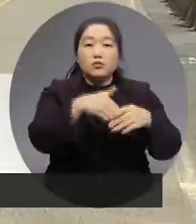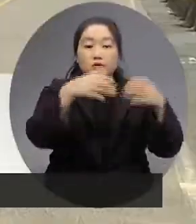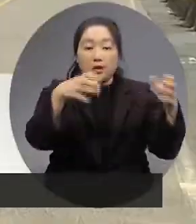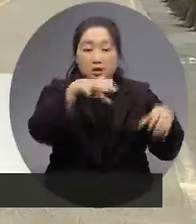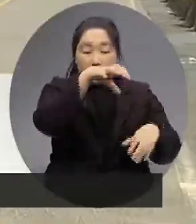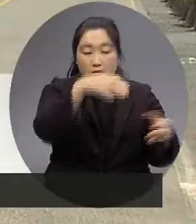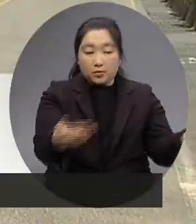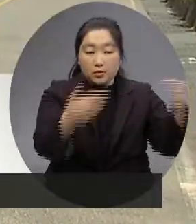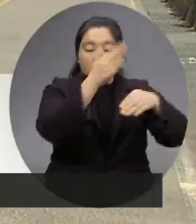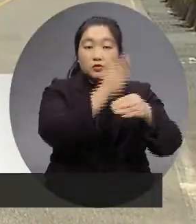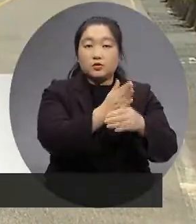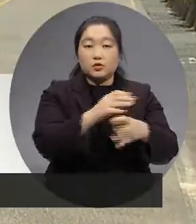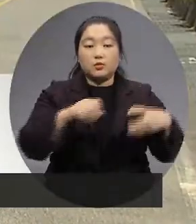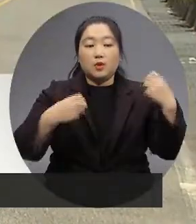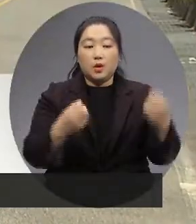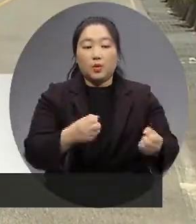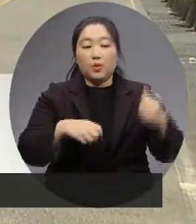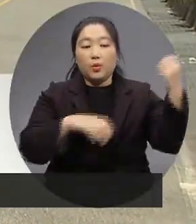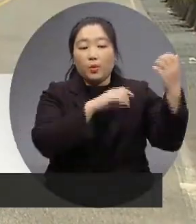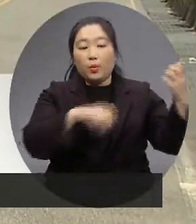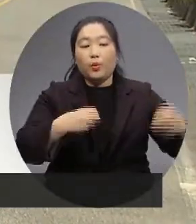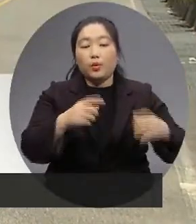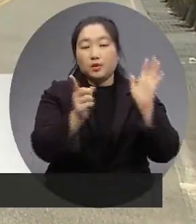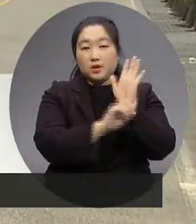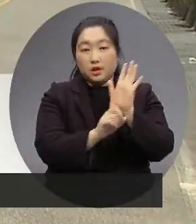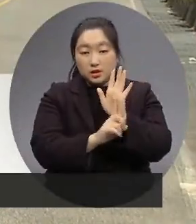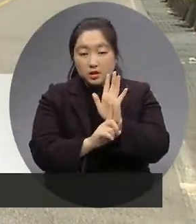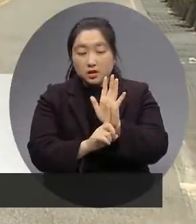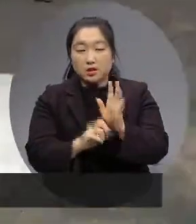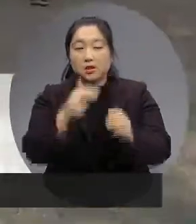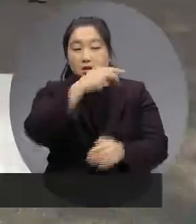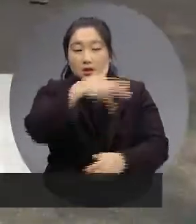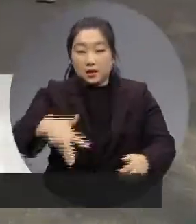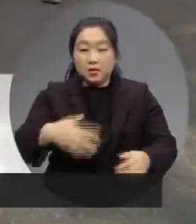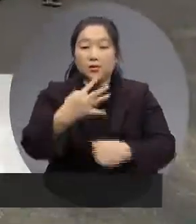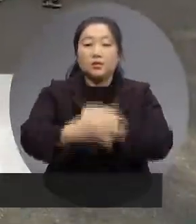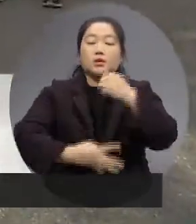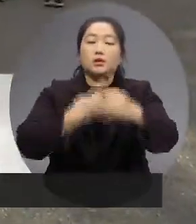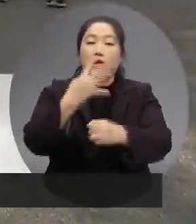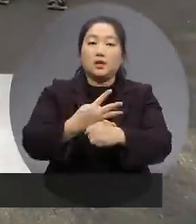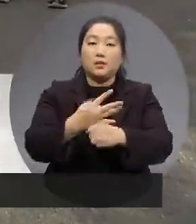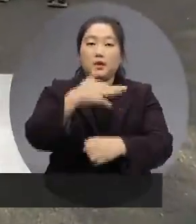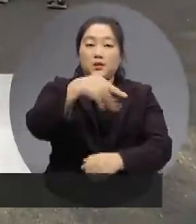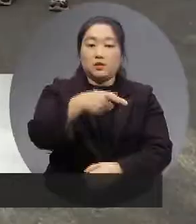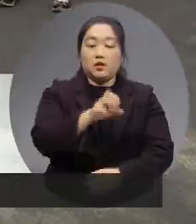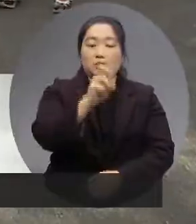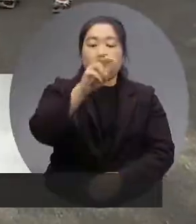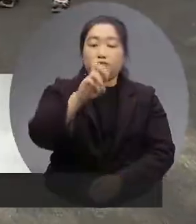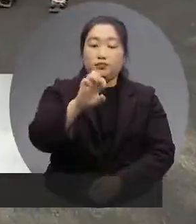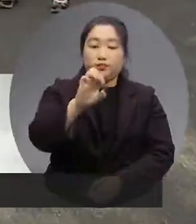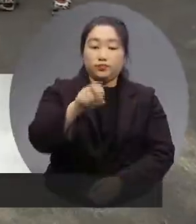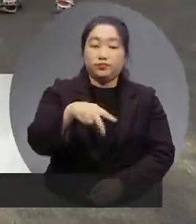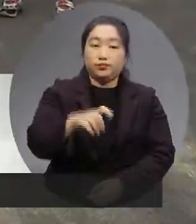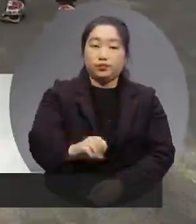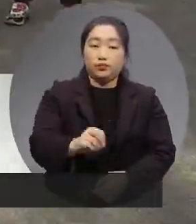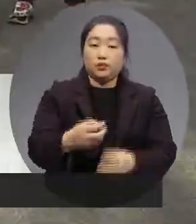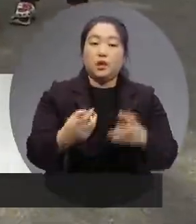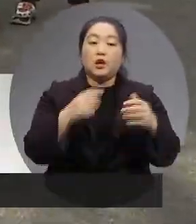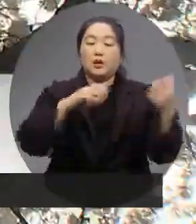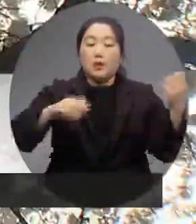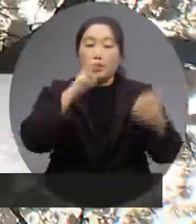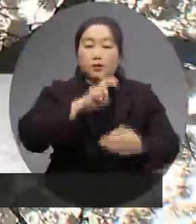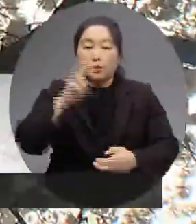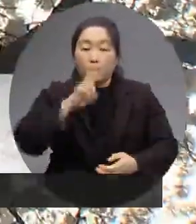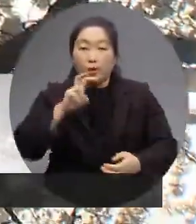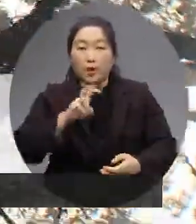무대로 각종 공연과 전시 행사를 열고 제천시도 4년 만에 청풍면 물테리 일대에서 유진박 공연,